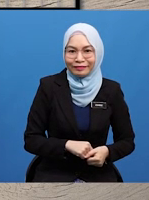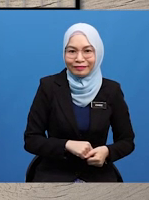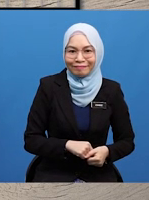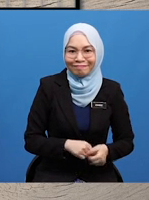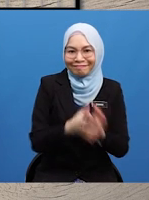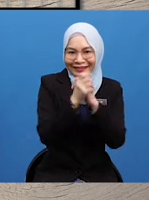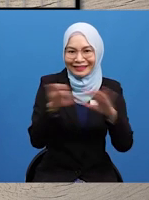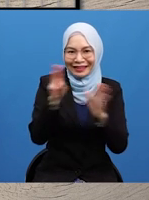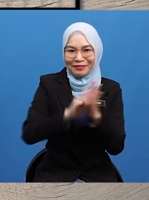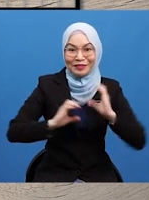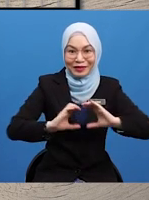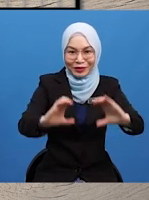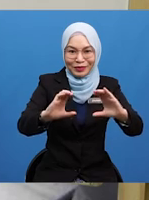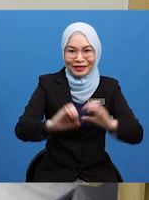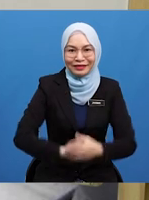Selamat mencuba.